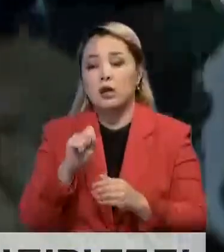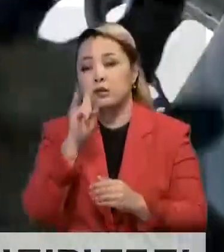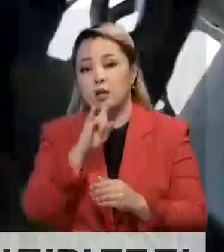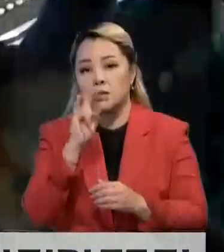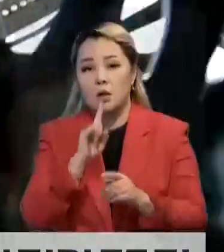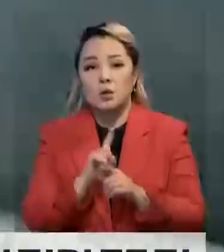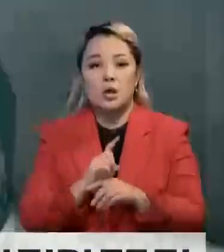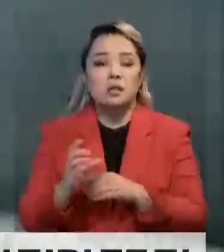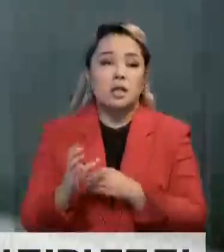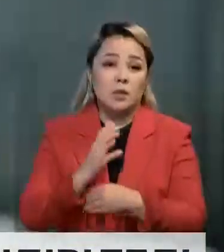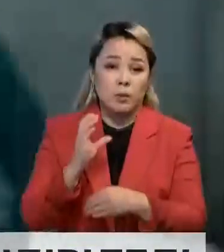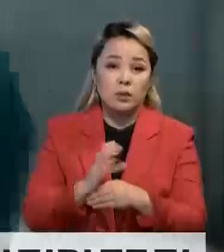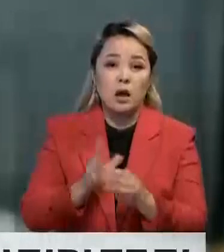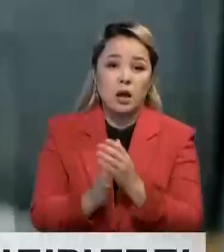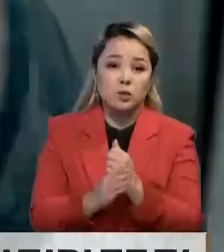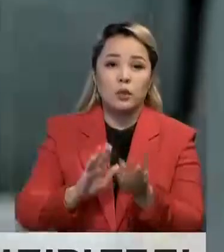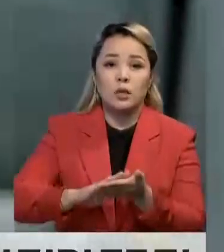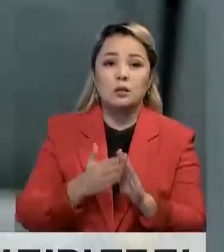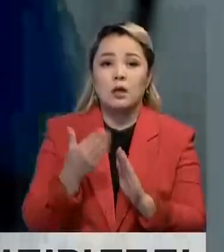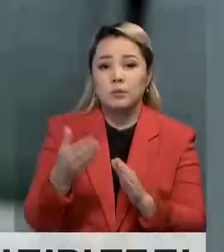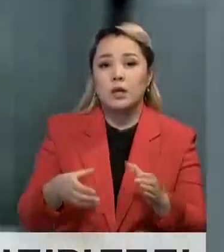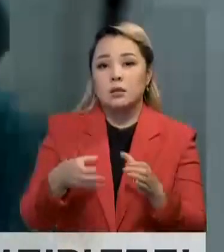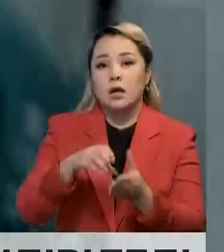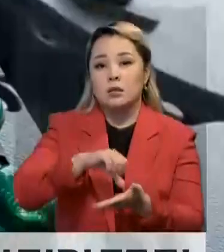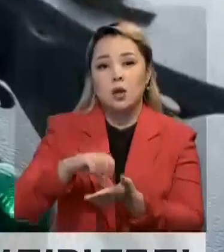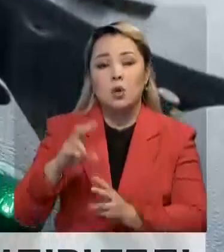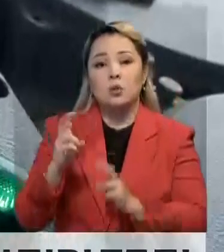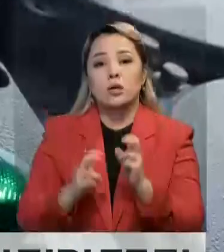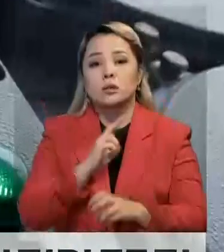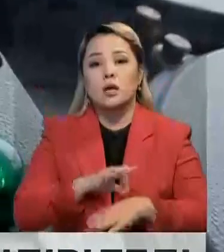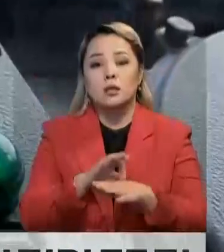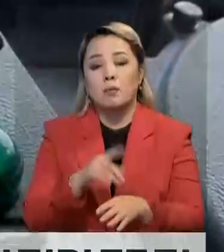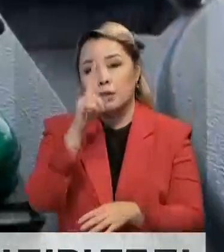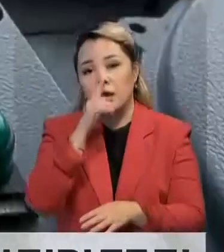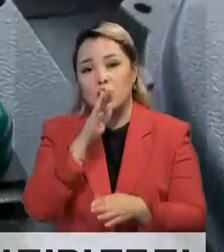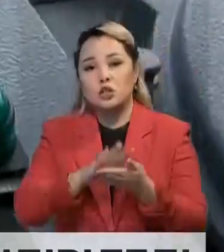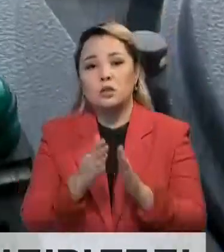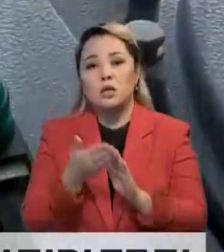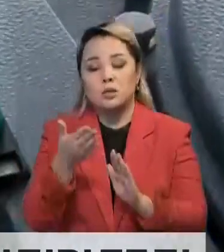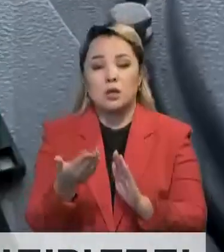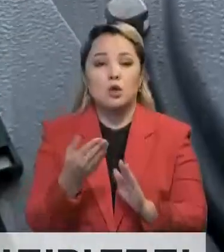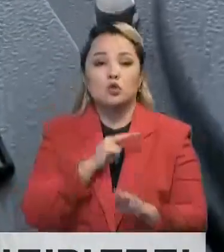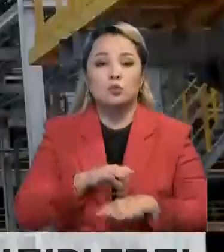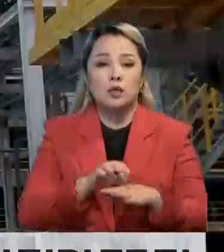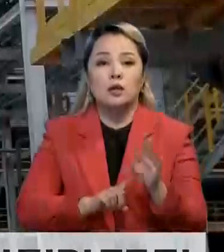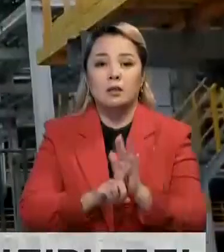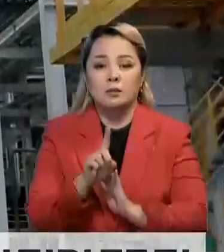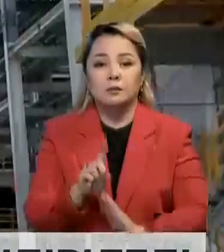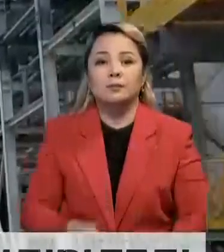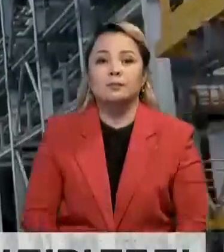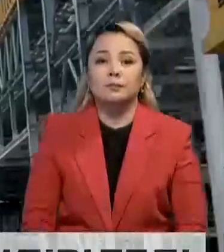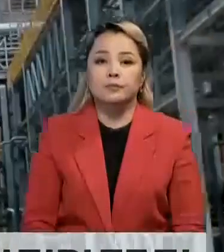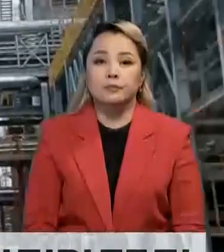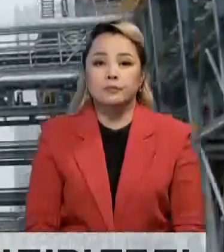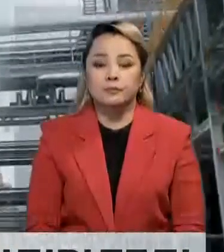отынын импорттайды, ал Атыраудағы полипропен өндіретін зауыт бір айдың ішінде іске қосылады.